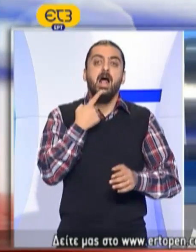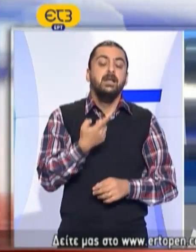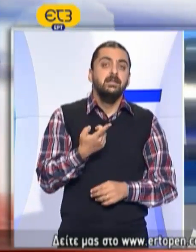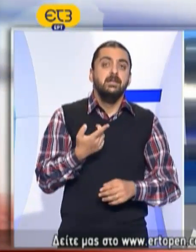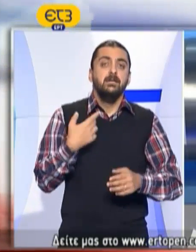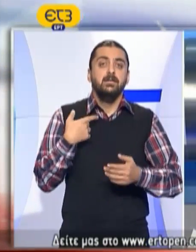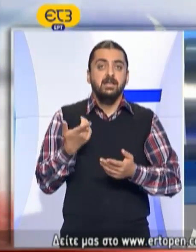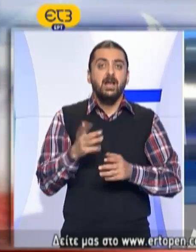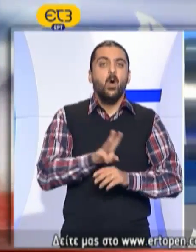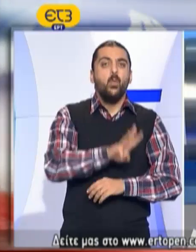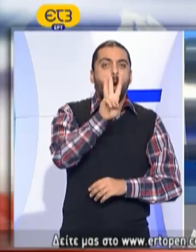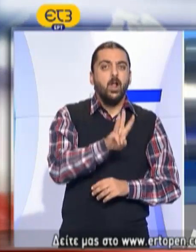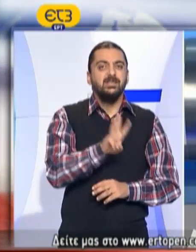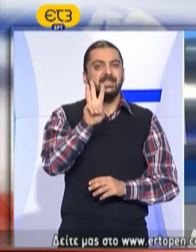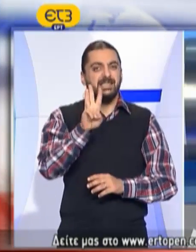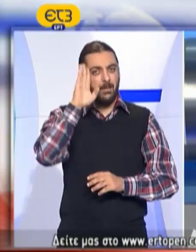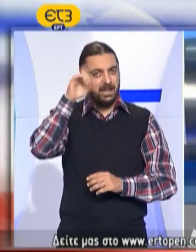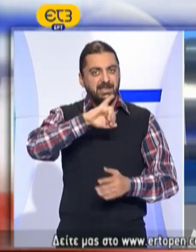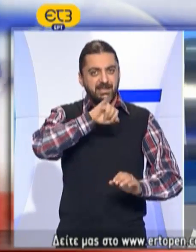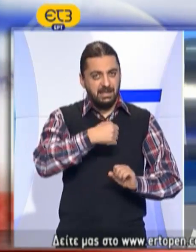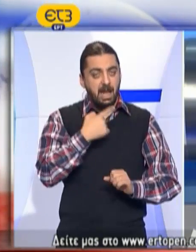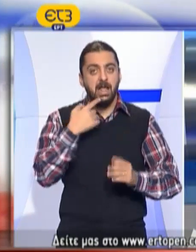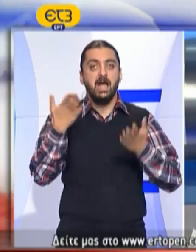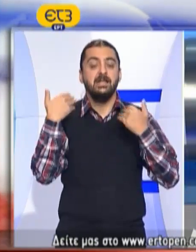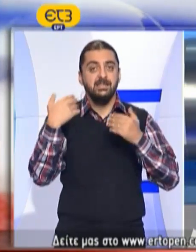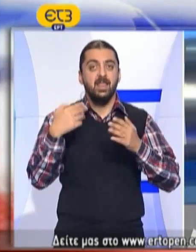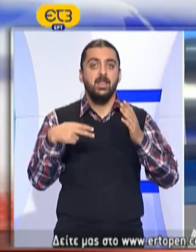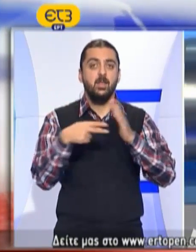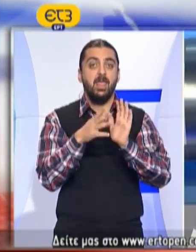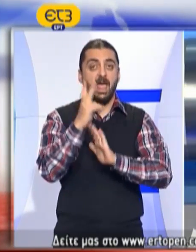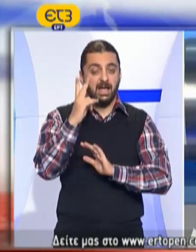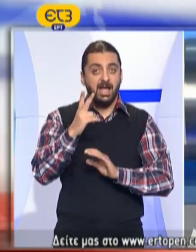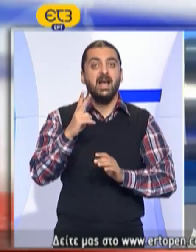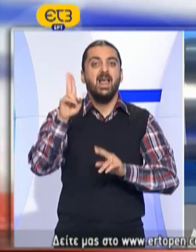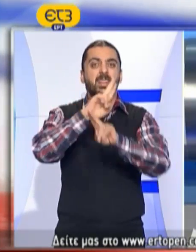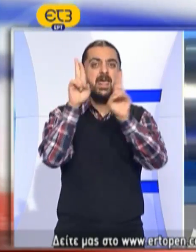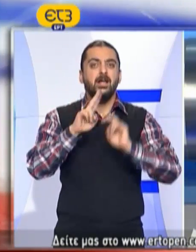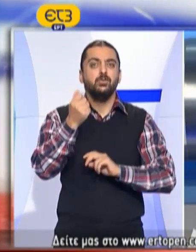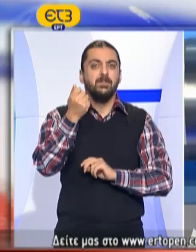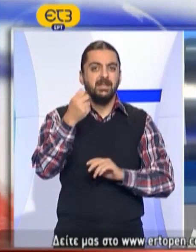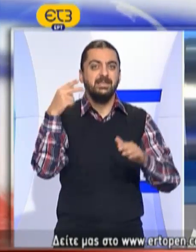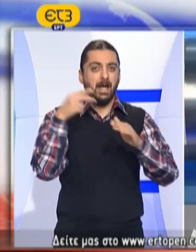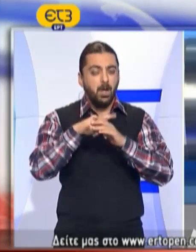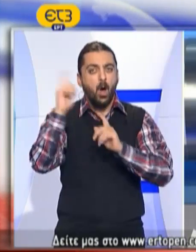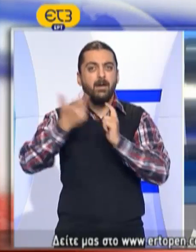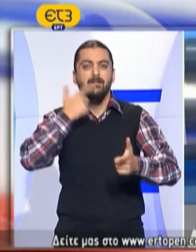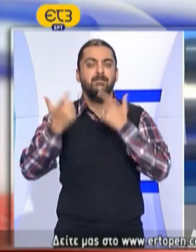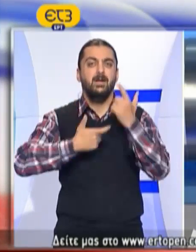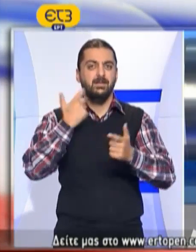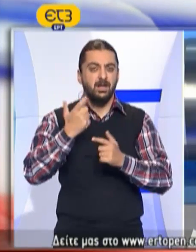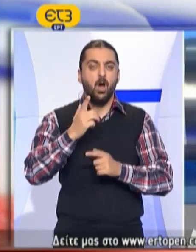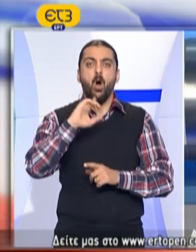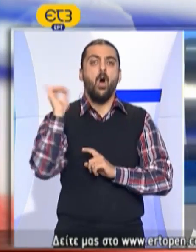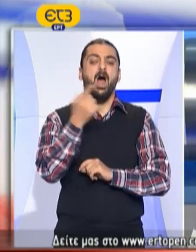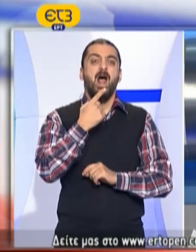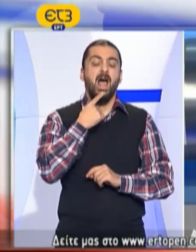που αποκαλύπτει η Wall Street Journal, την άνοιξη του 2010 στο Διεθνές Νομισματικό Ταμείο υπήρχαν φωνές που έλεγαν πως όλα γίνονται για την